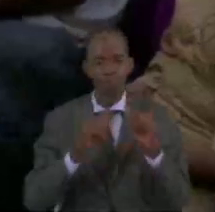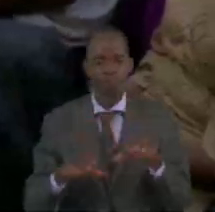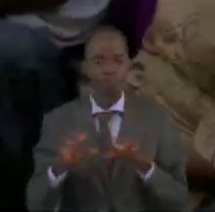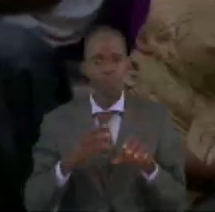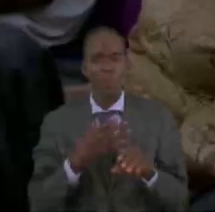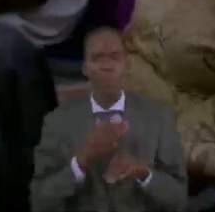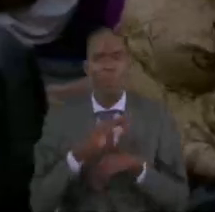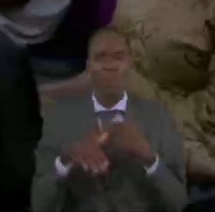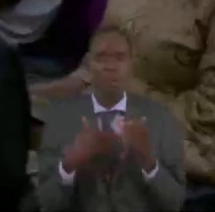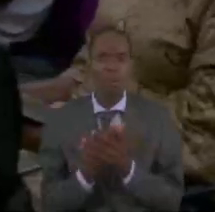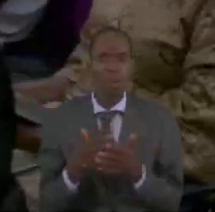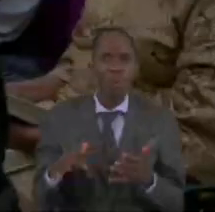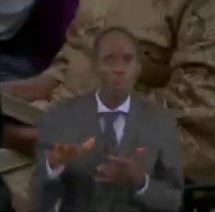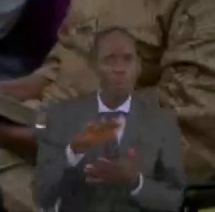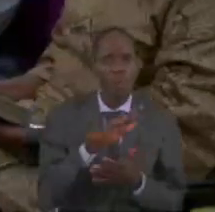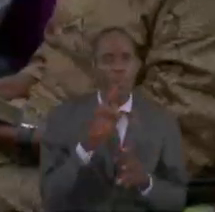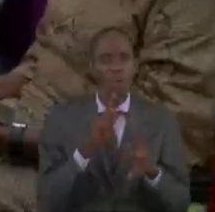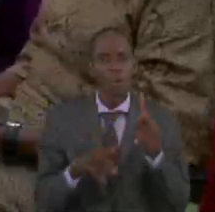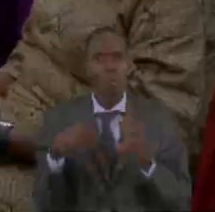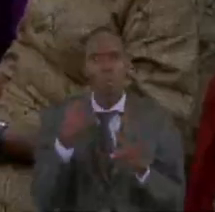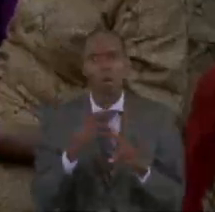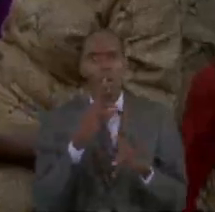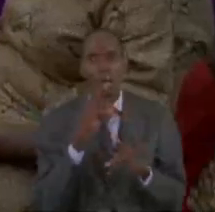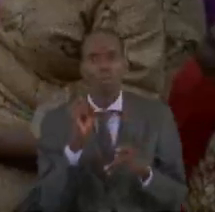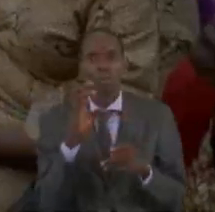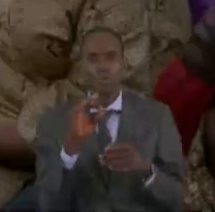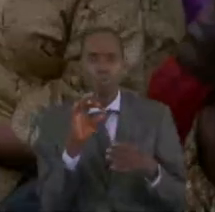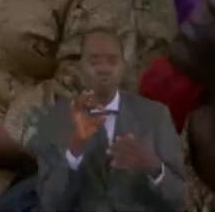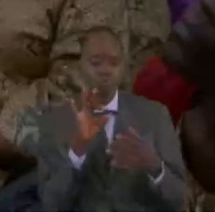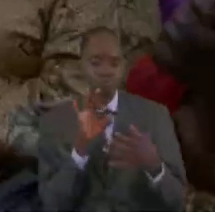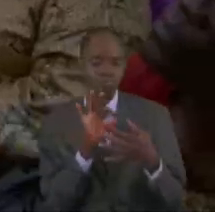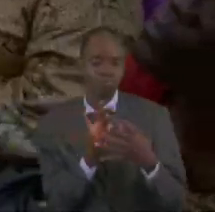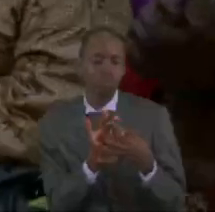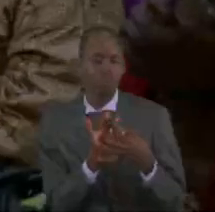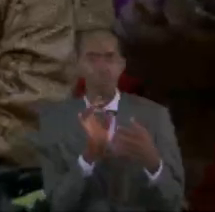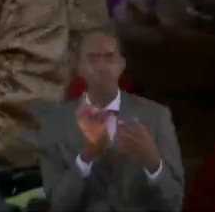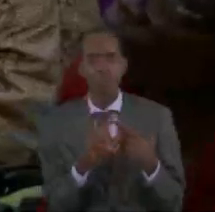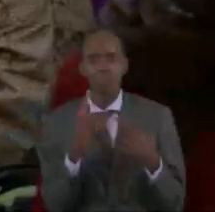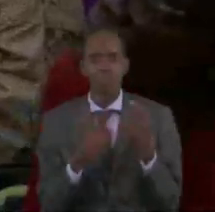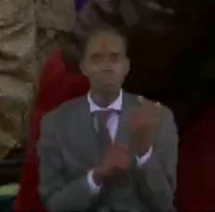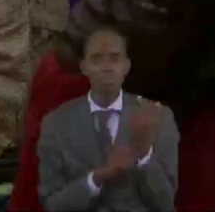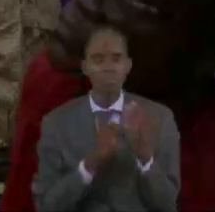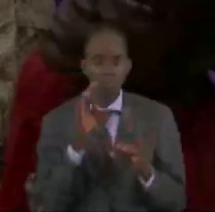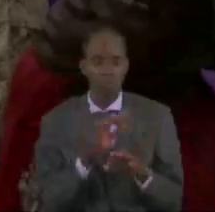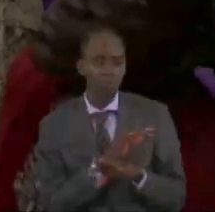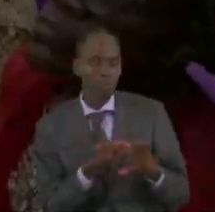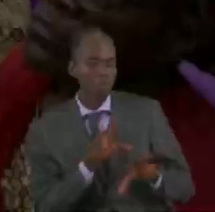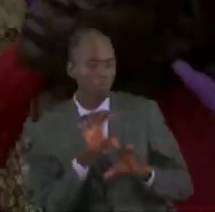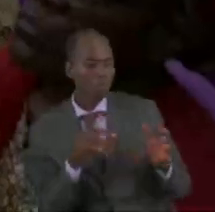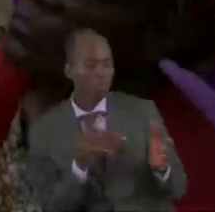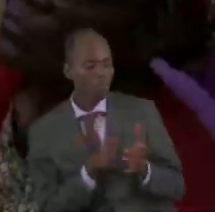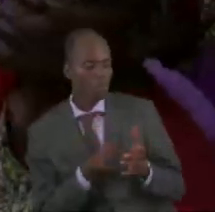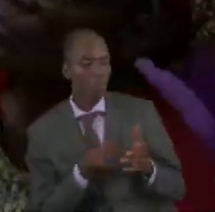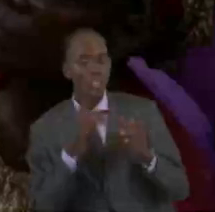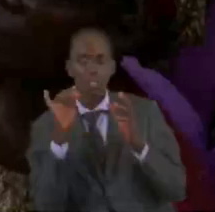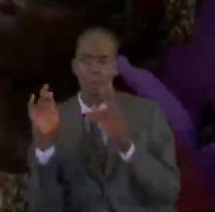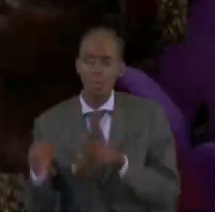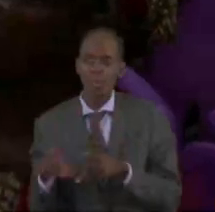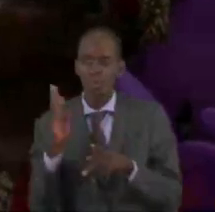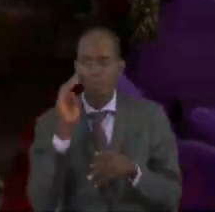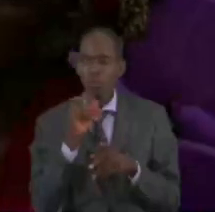que la chair peut faire? Tous ces hommes qui se sont collés à la chair. Et s'ils ne font pas ceci, la personne-là ne va